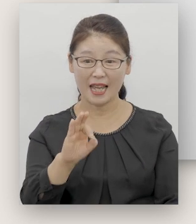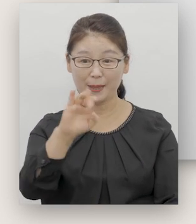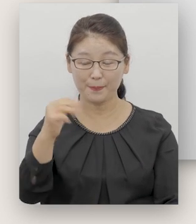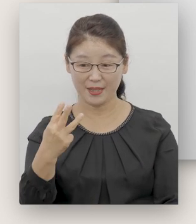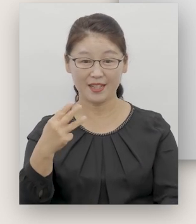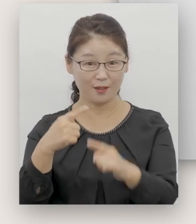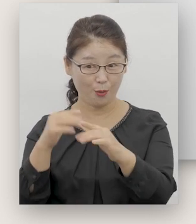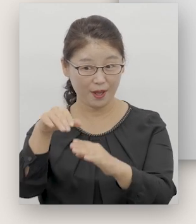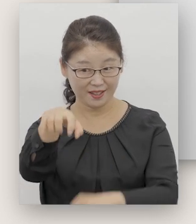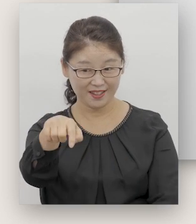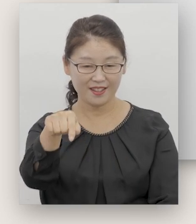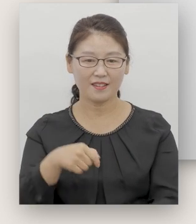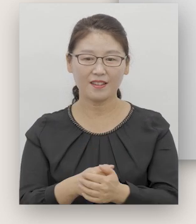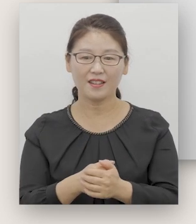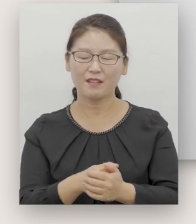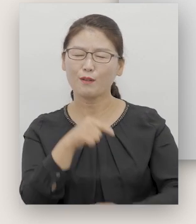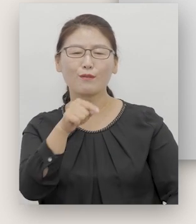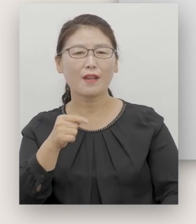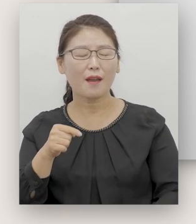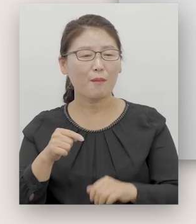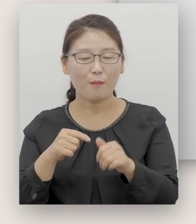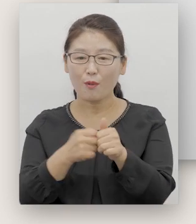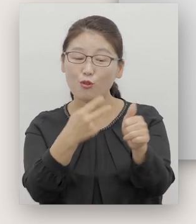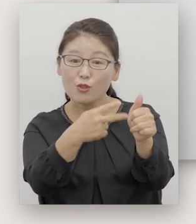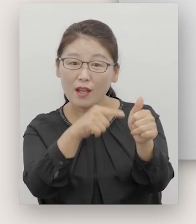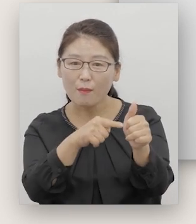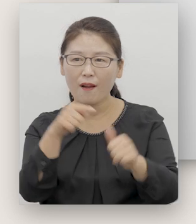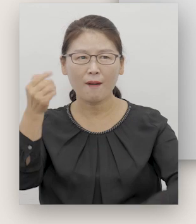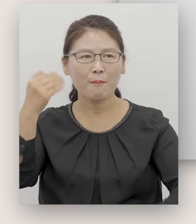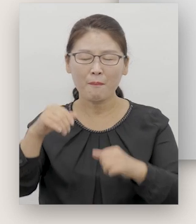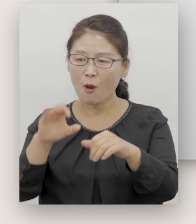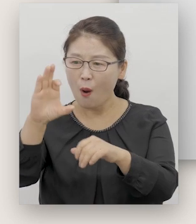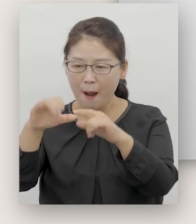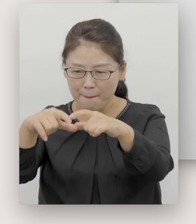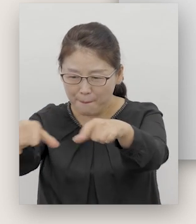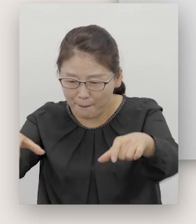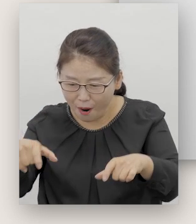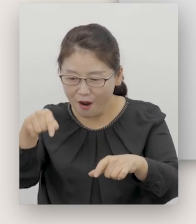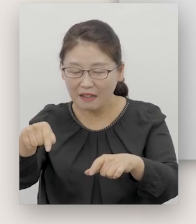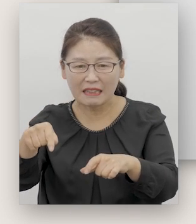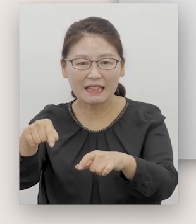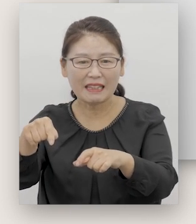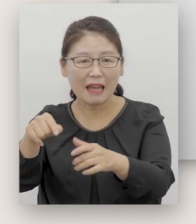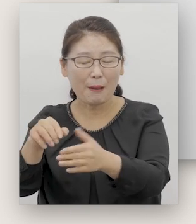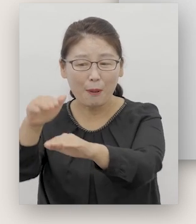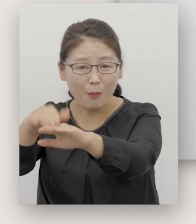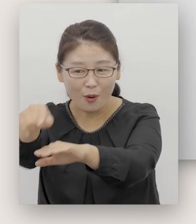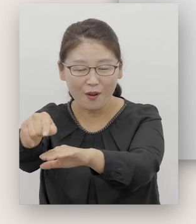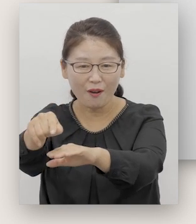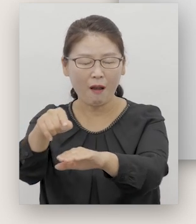이 그림은 너무 잘 그렸죠. 사실 이 그림 이는 당시에 많이 회자되고